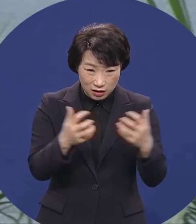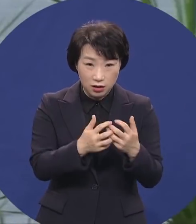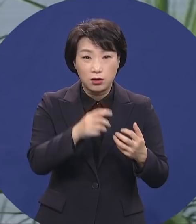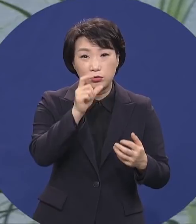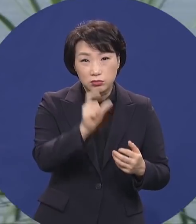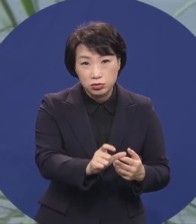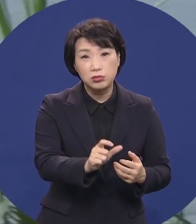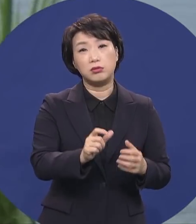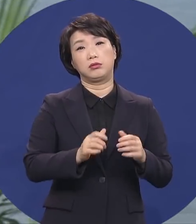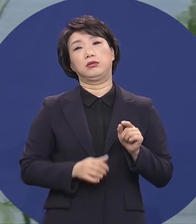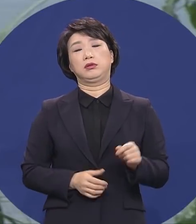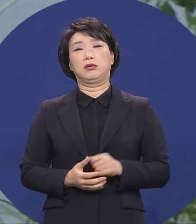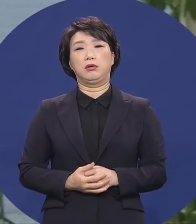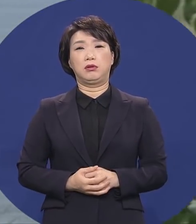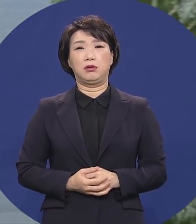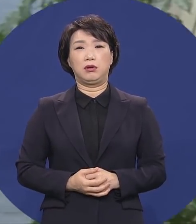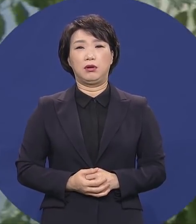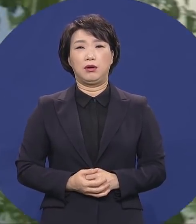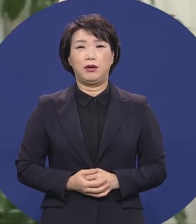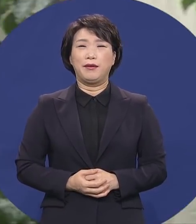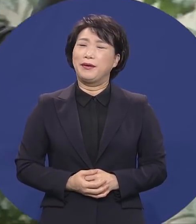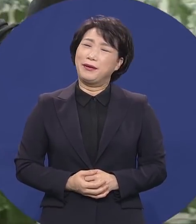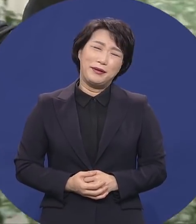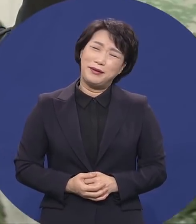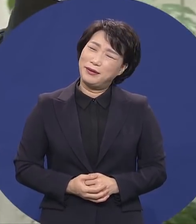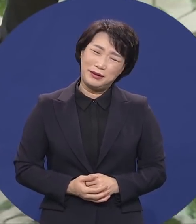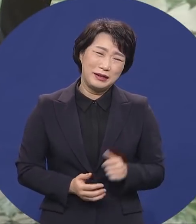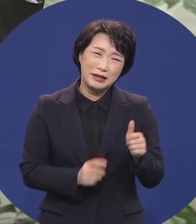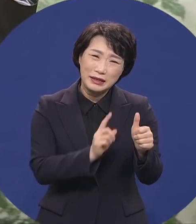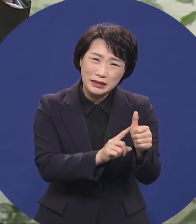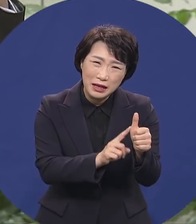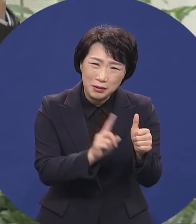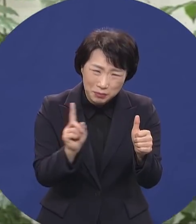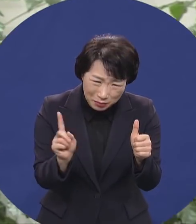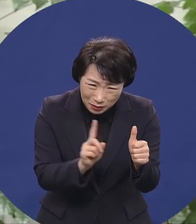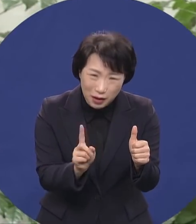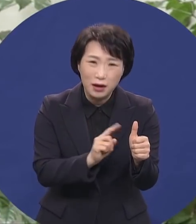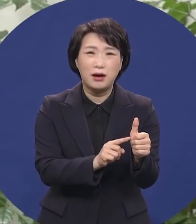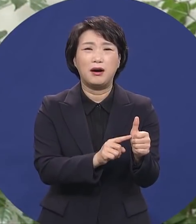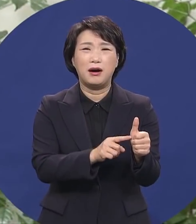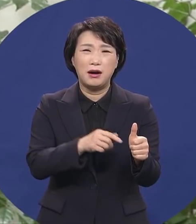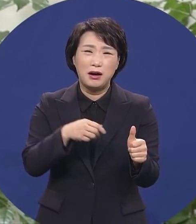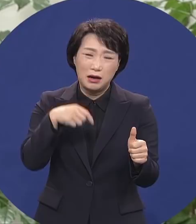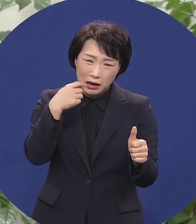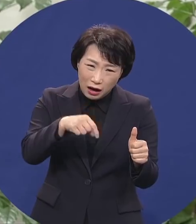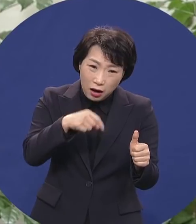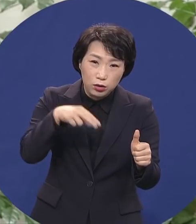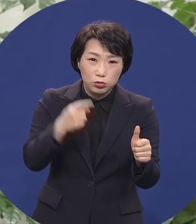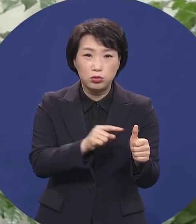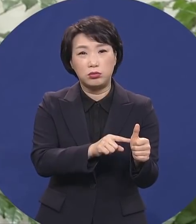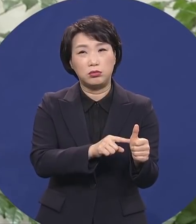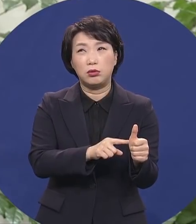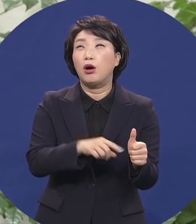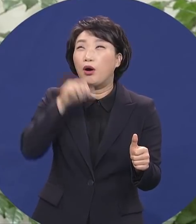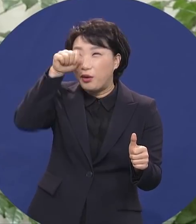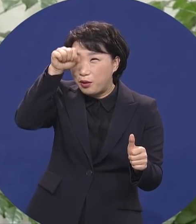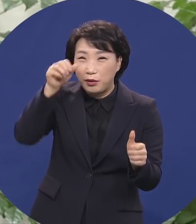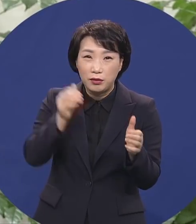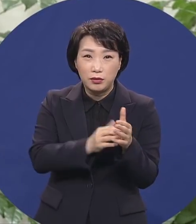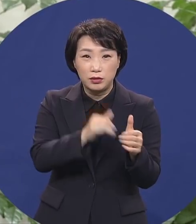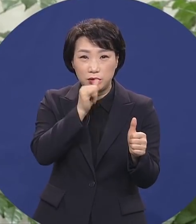굳고 굳어져 버린 사람이기 때문에 이 사람은 아무리 말을 해도 듣기는